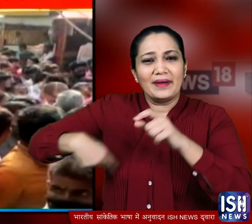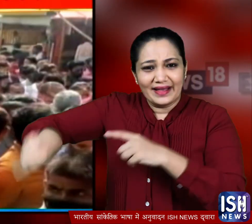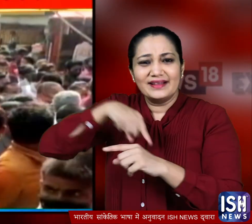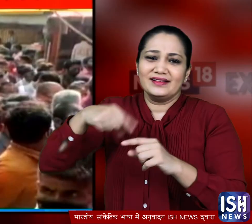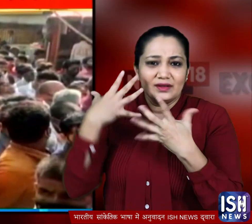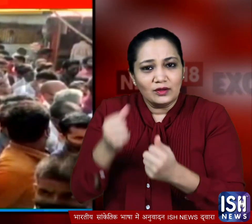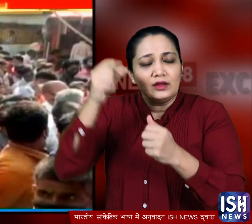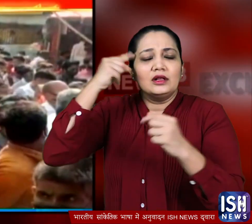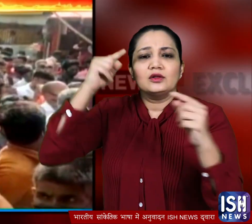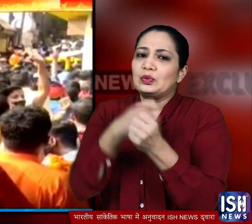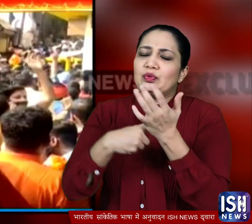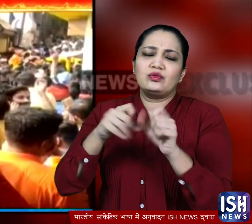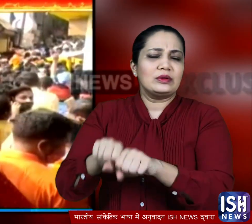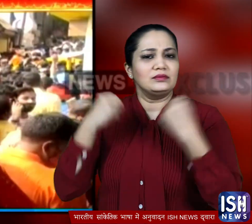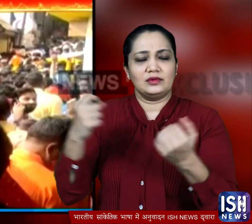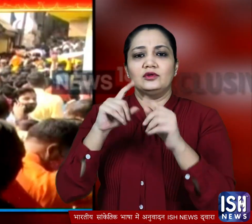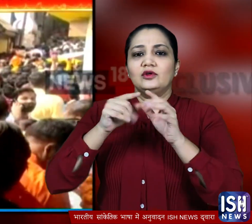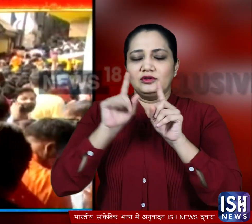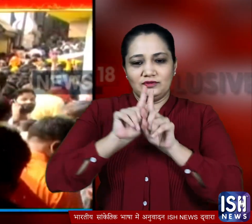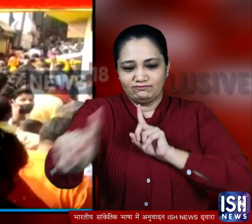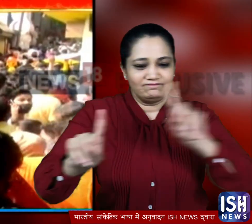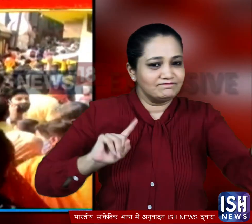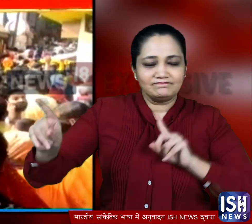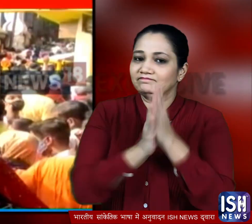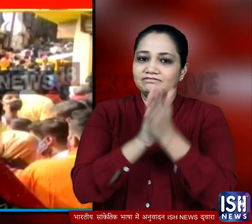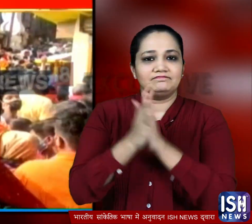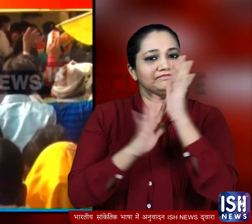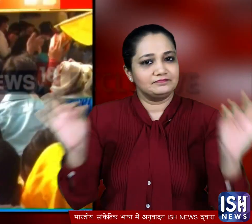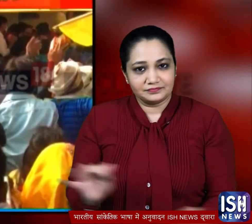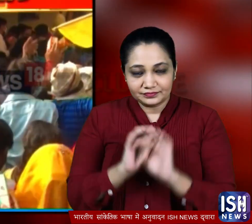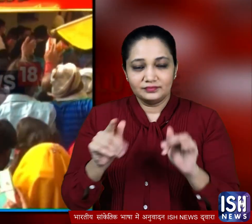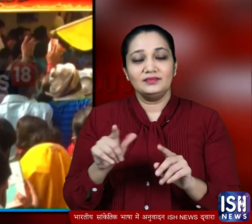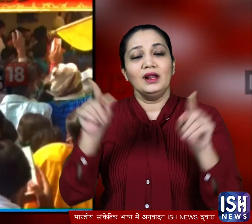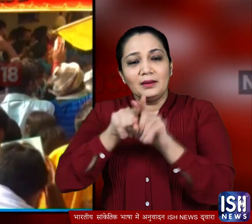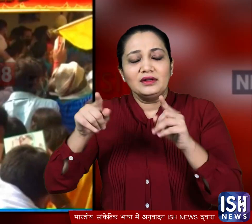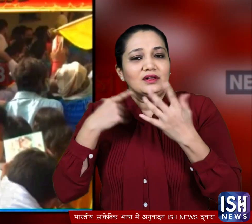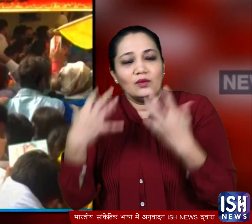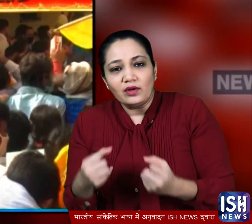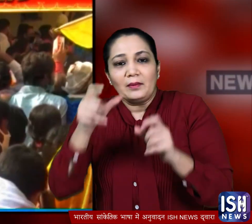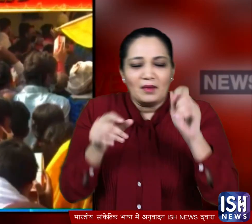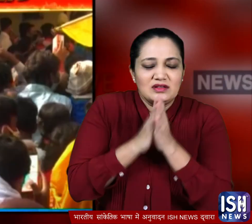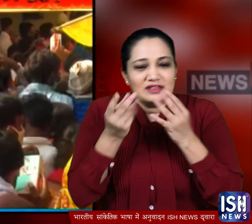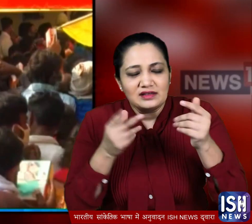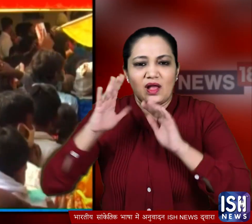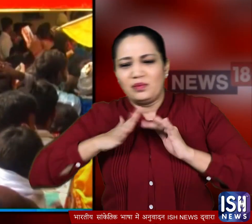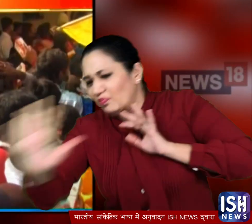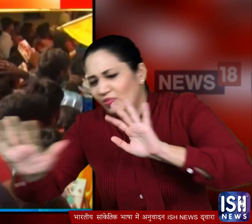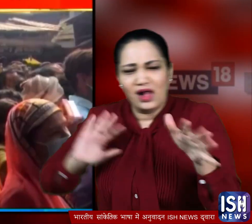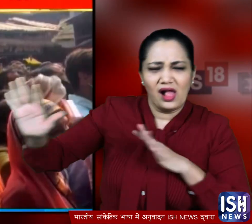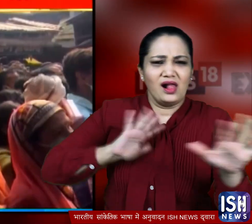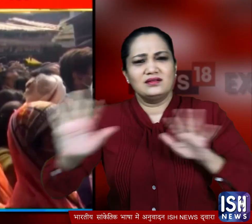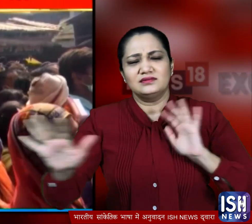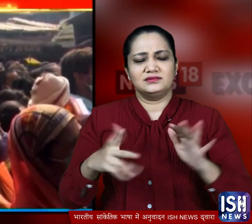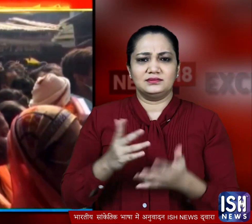लोगों ने नियमों को ताक पर रख दिया। सोशल डिस्टेंसिंग जैसी कोई चीज तो दिखी ही नहीं। दर्शन करने की जल्दबाजी में लोग एक दूसरे को धकेलते नजर